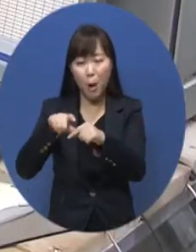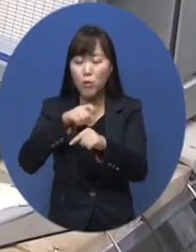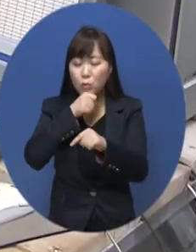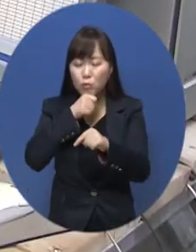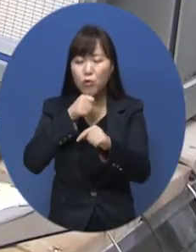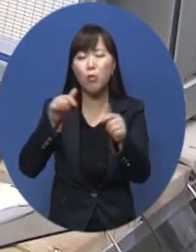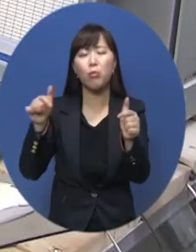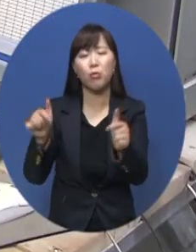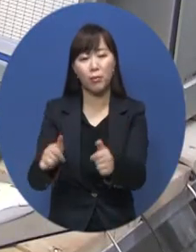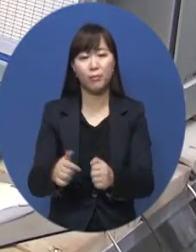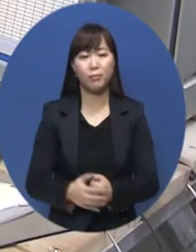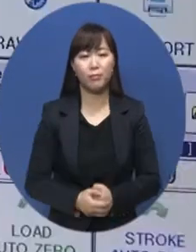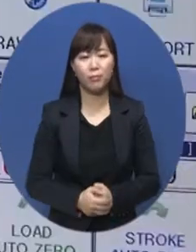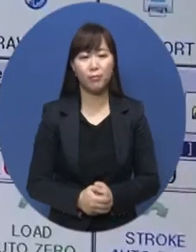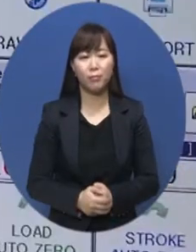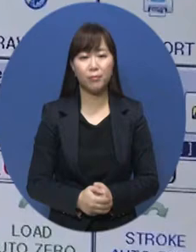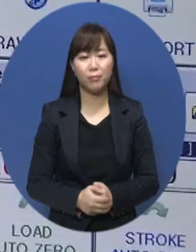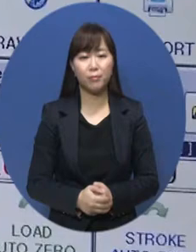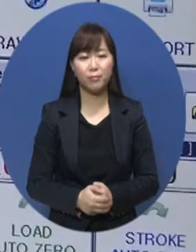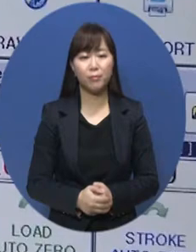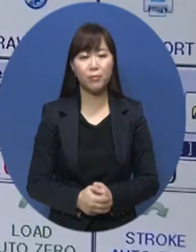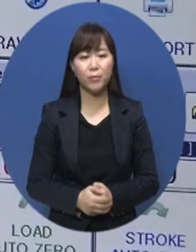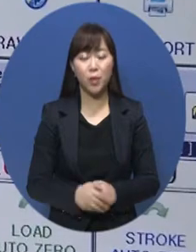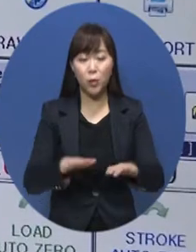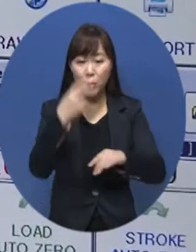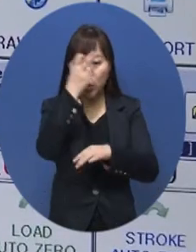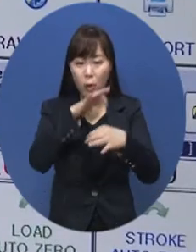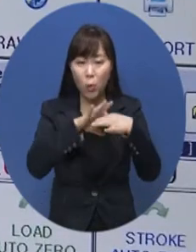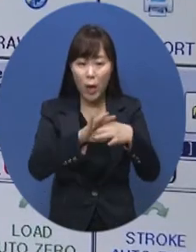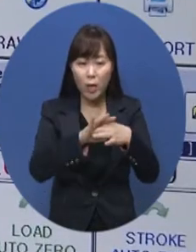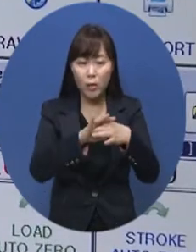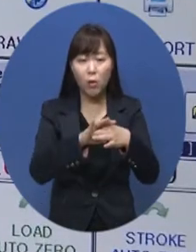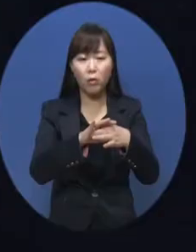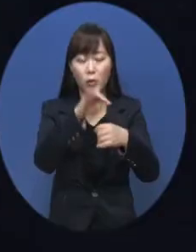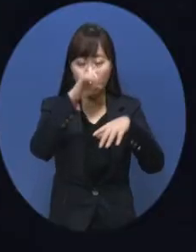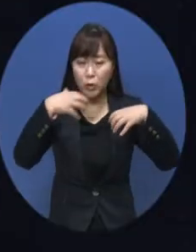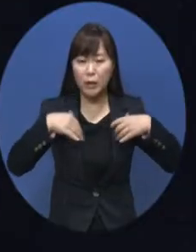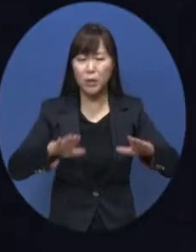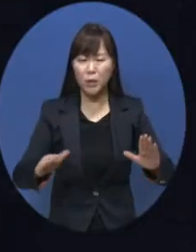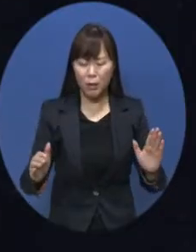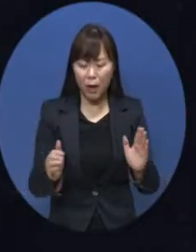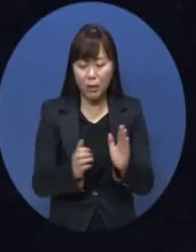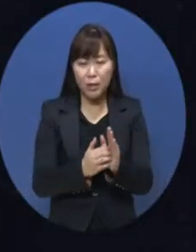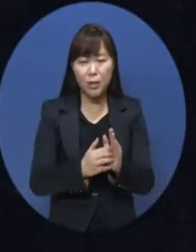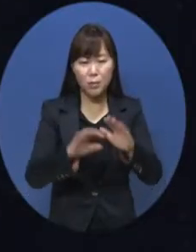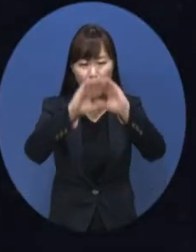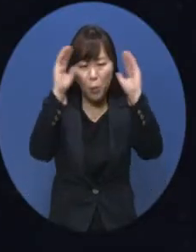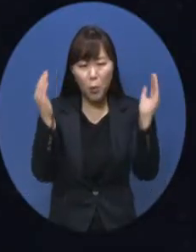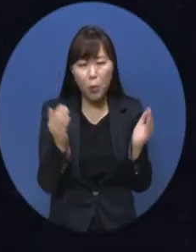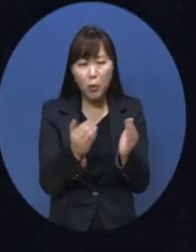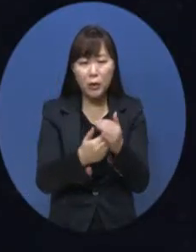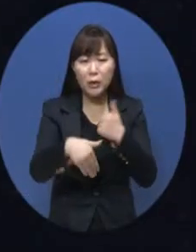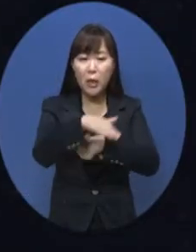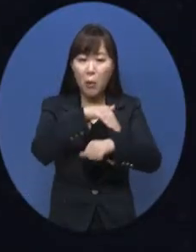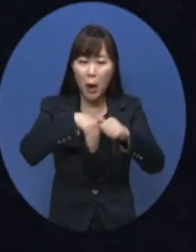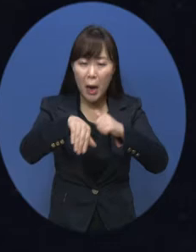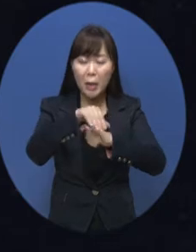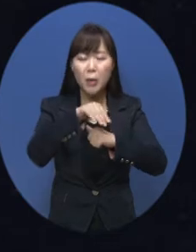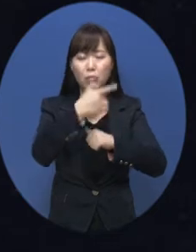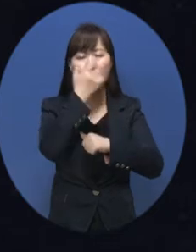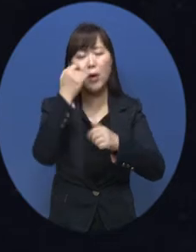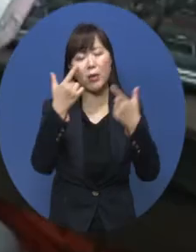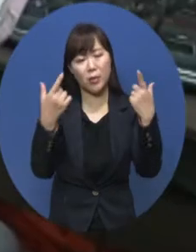감소하는 경향을 보였습니다. 이번 조사에 대해 과기정통부는 아직까지 전반적인 웹 접근성 수준이 낮은